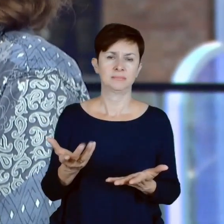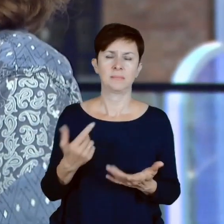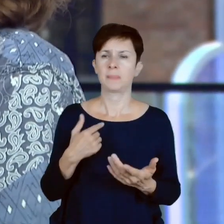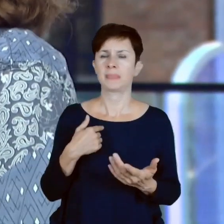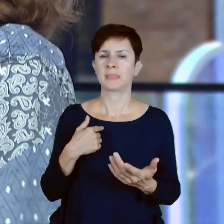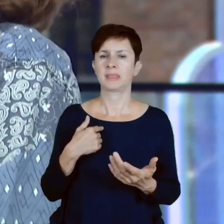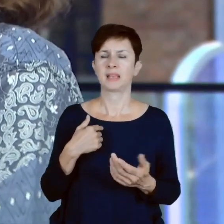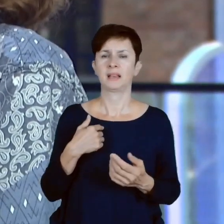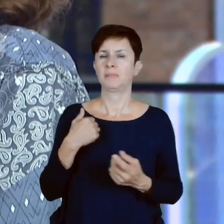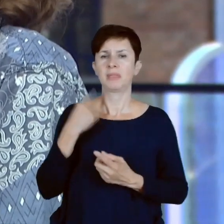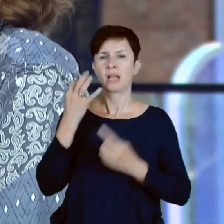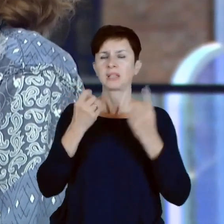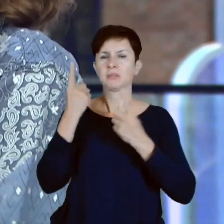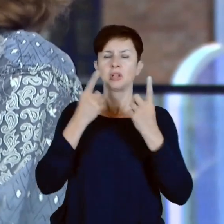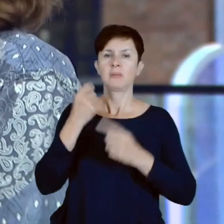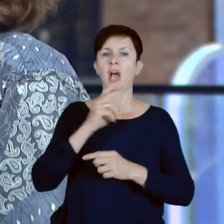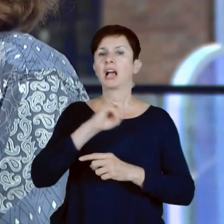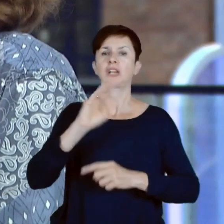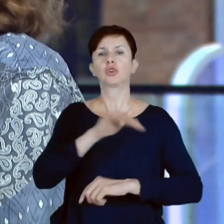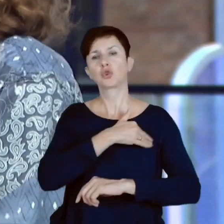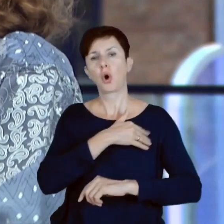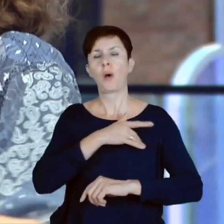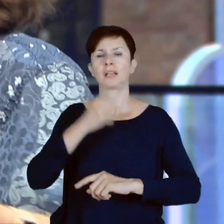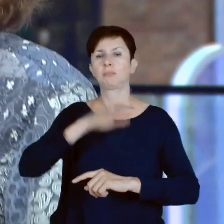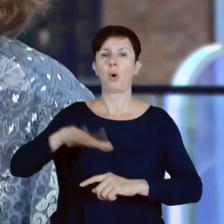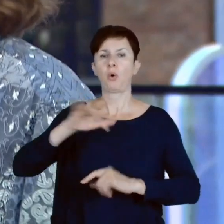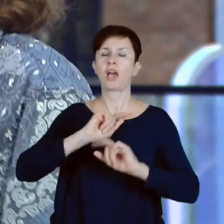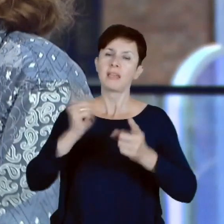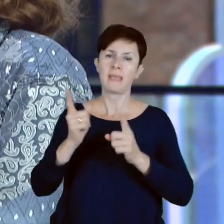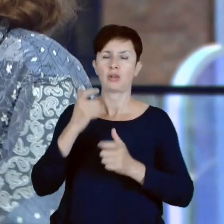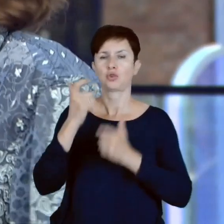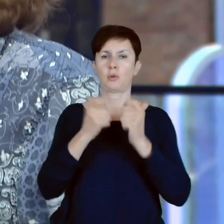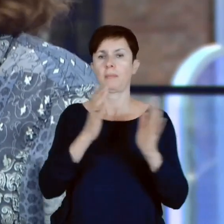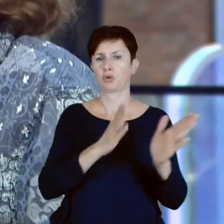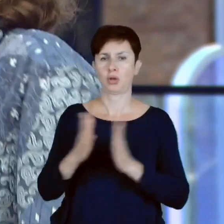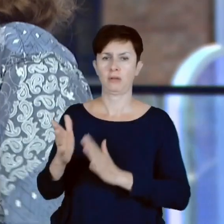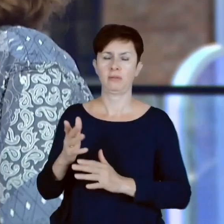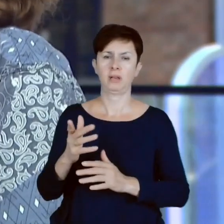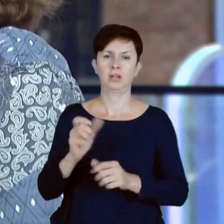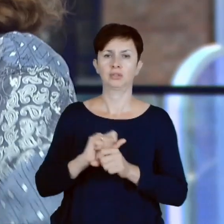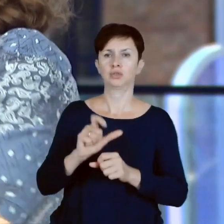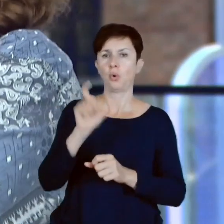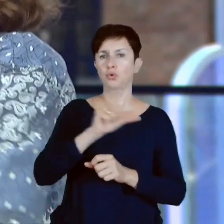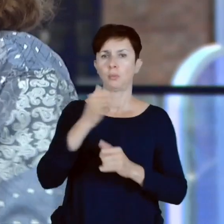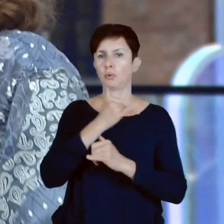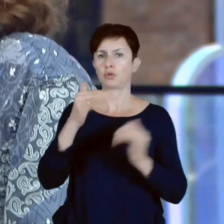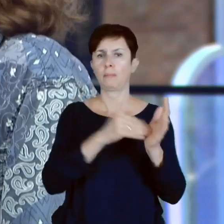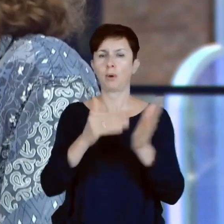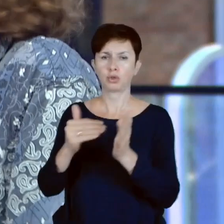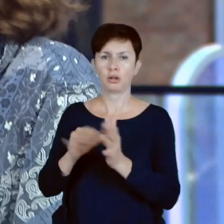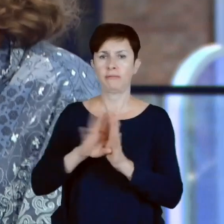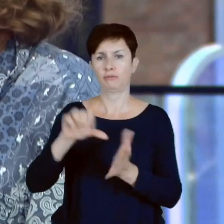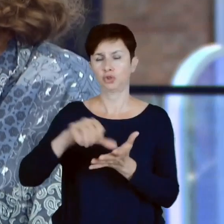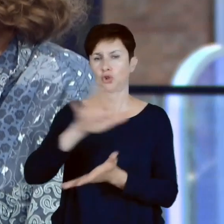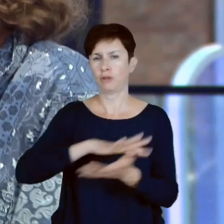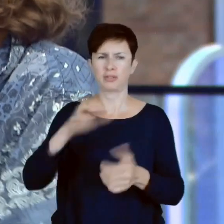i każda społeczność może inaczej to sobie układać i mieć inne potrzeby, no bo mamy osoby z różnymi potrzebami w środowisku szkolnym, pracowym, więc